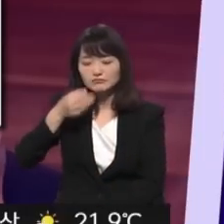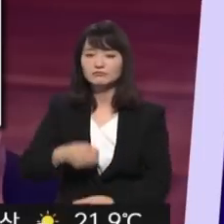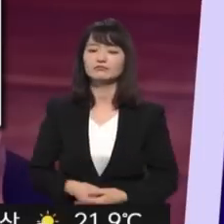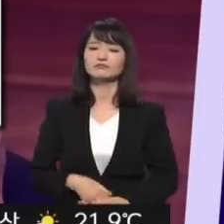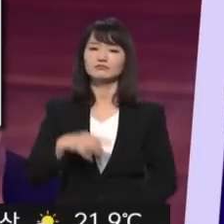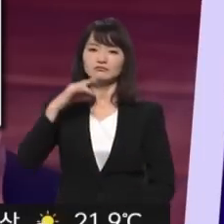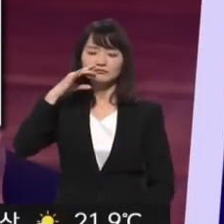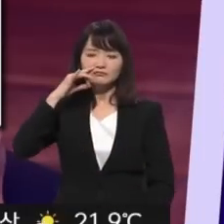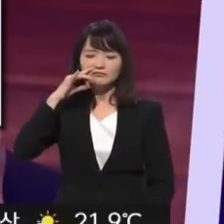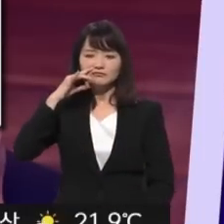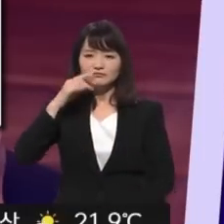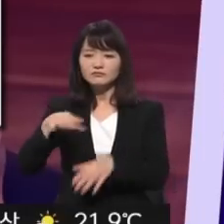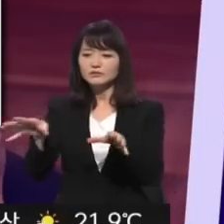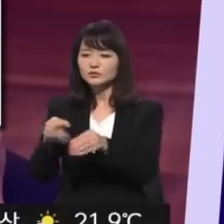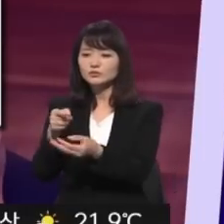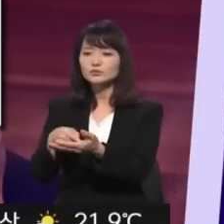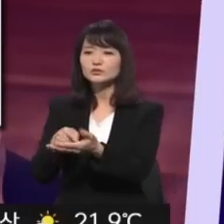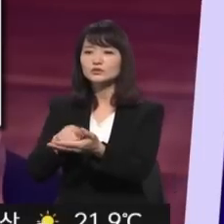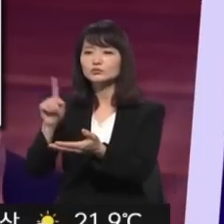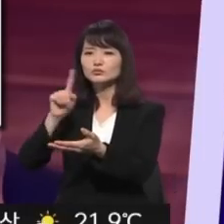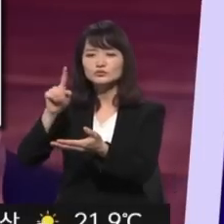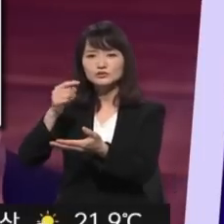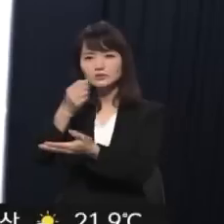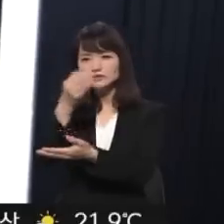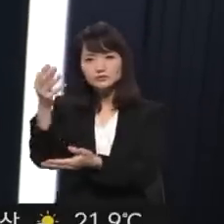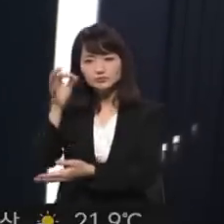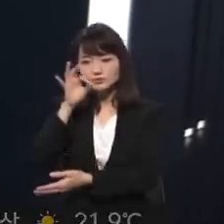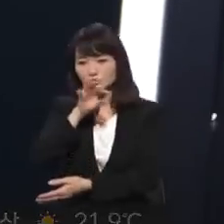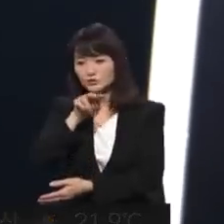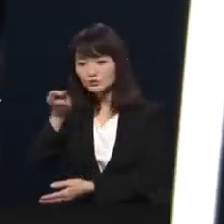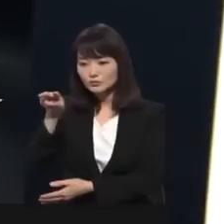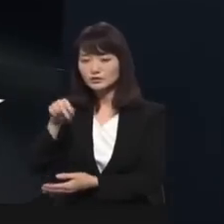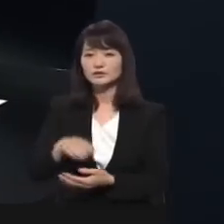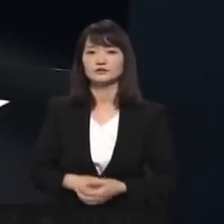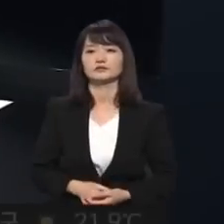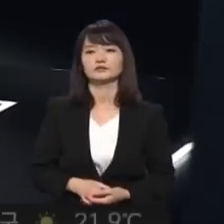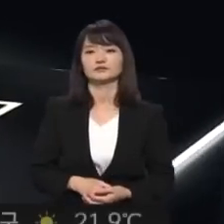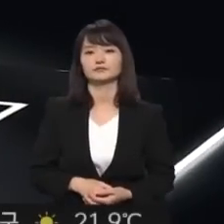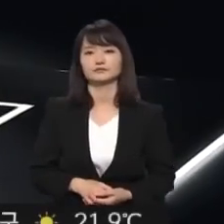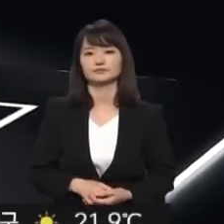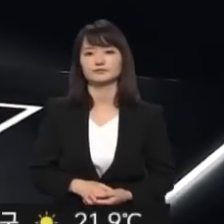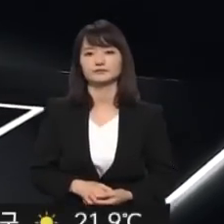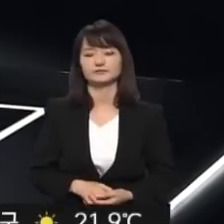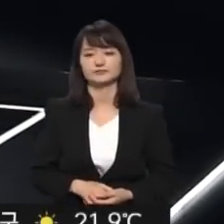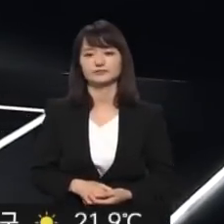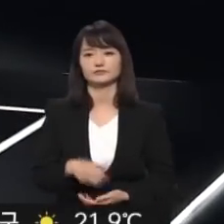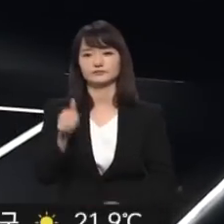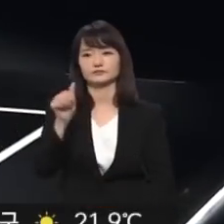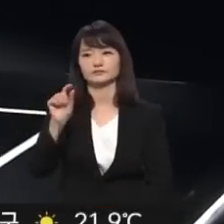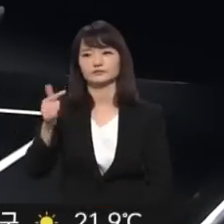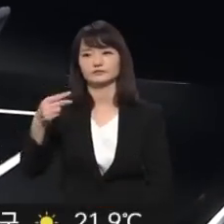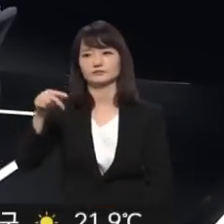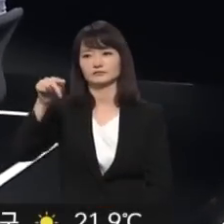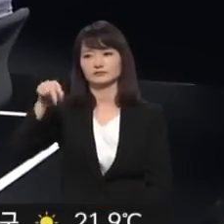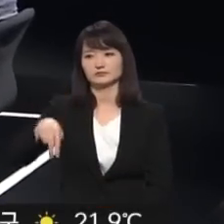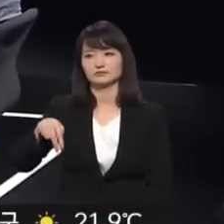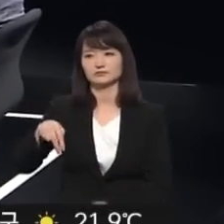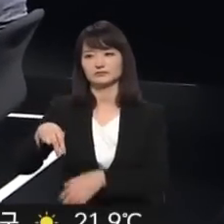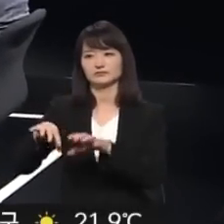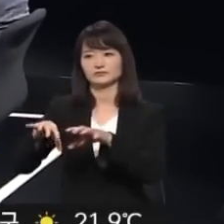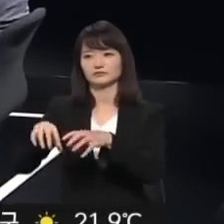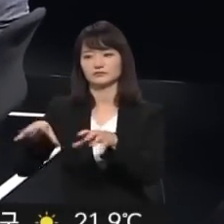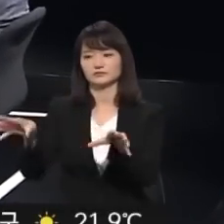때 잘까 미래적인 뭐 이게 신세 한탄이 줘 예 저는 한덕수 총리 가 화가 많이 나있다 고 생각